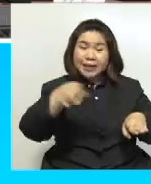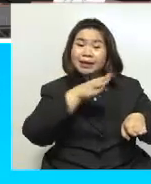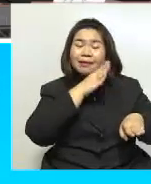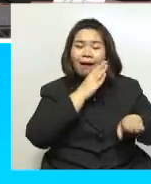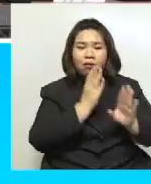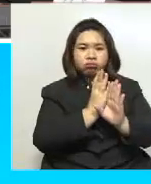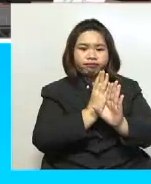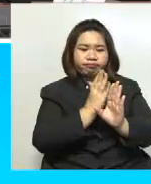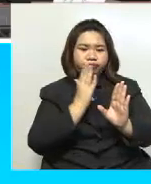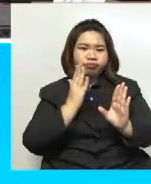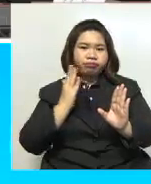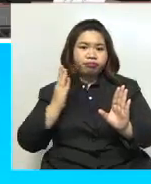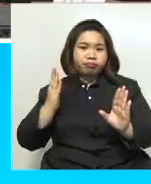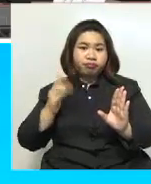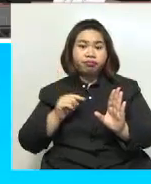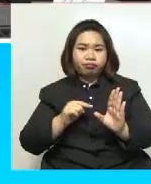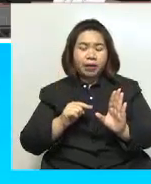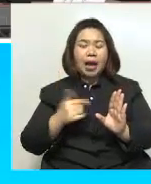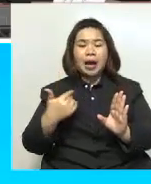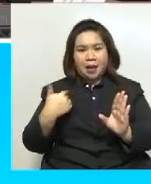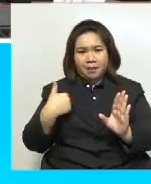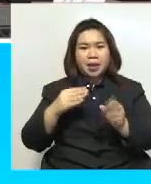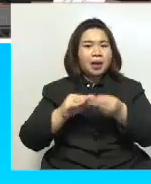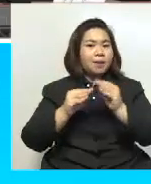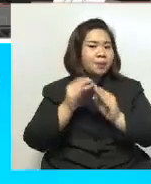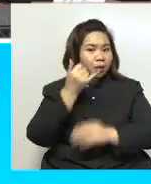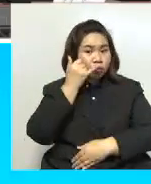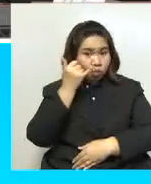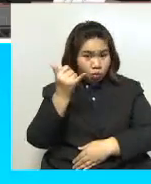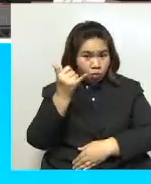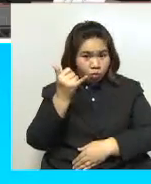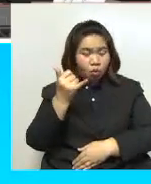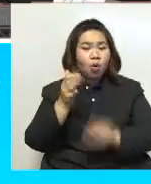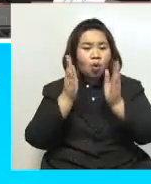ารยืนคอยเนี่ยก็ให้เรามีเบอร์ประสานกับผู้ประกอบ